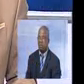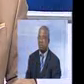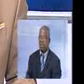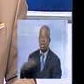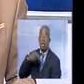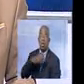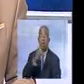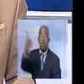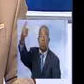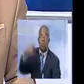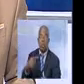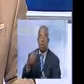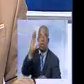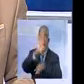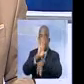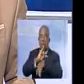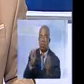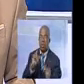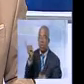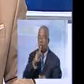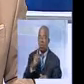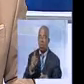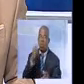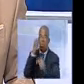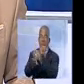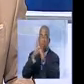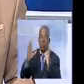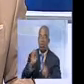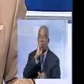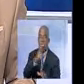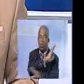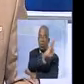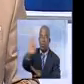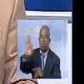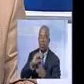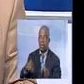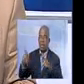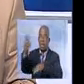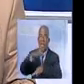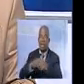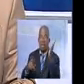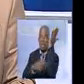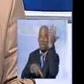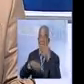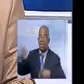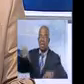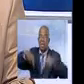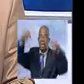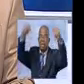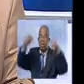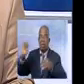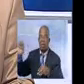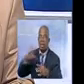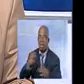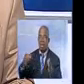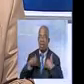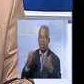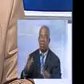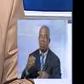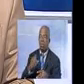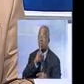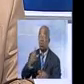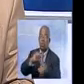Revenons en Côte d'Ivoire où les agents des eaux et forêts des régions du Ouarzazou, du Béré, du Bafing viennent de recevoir une